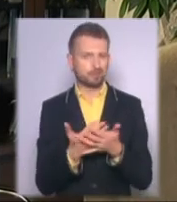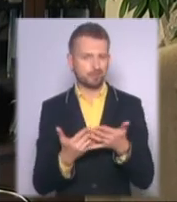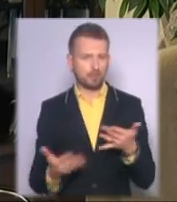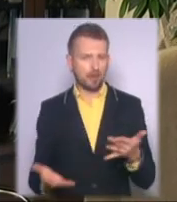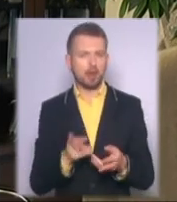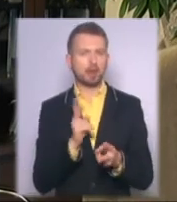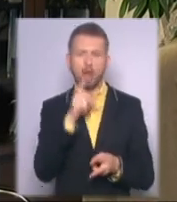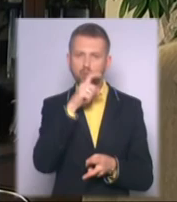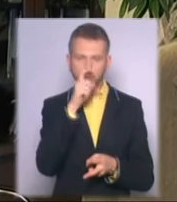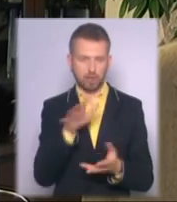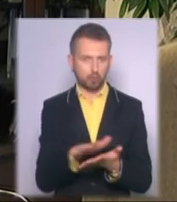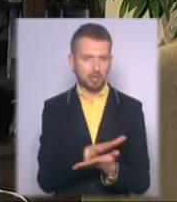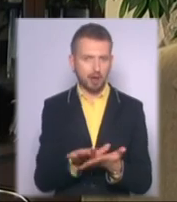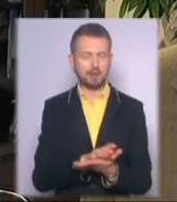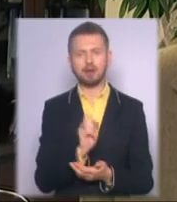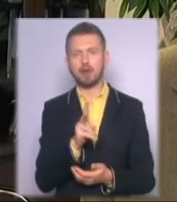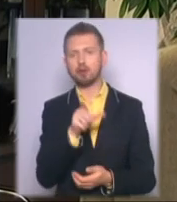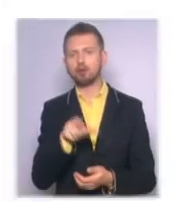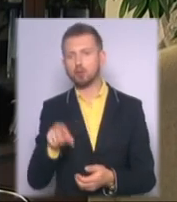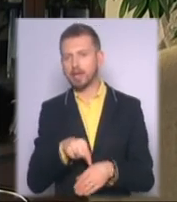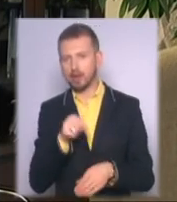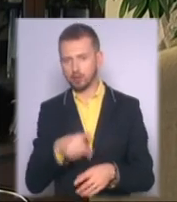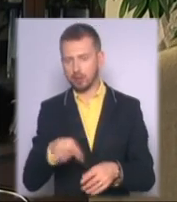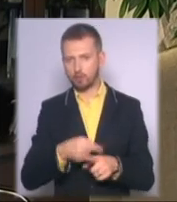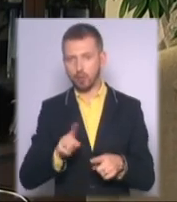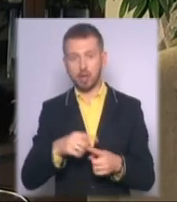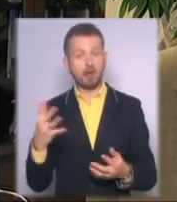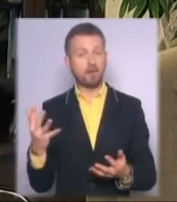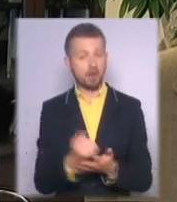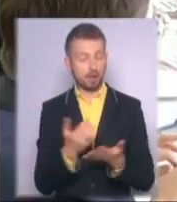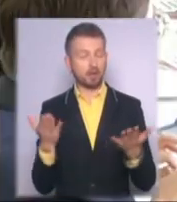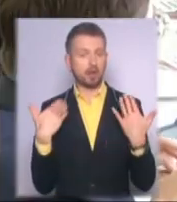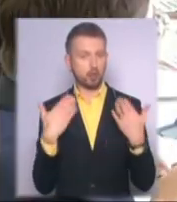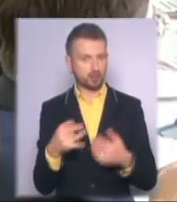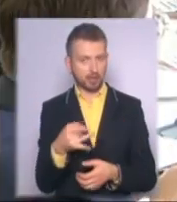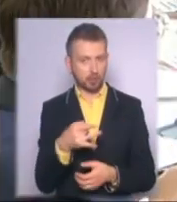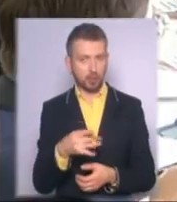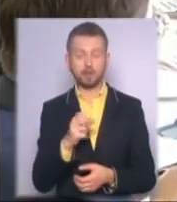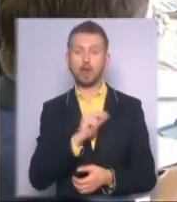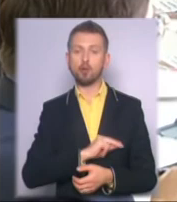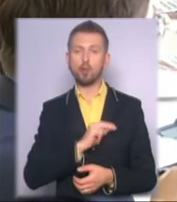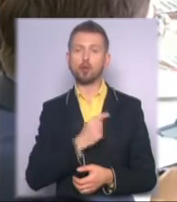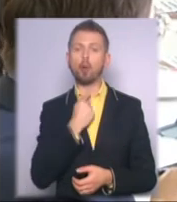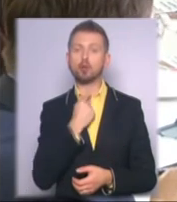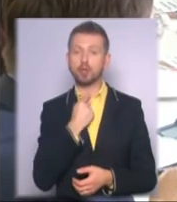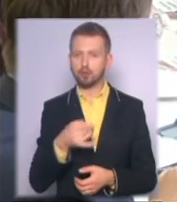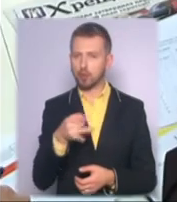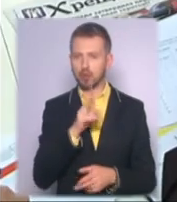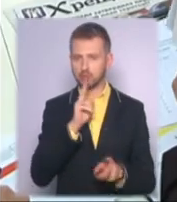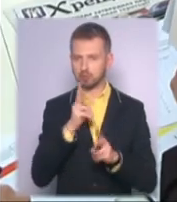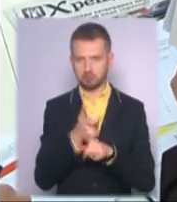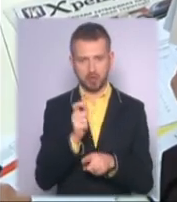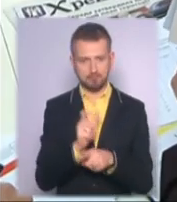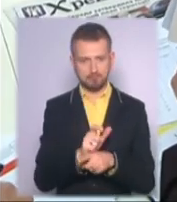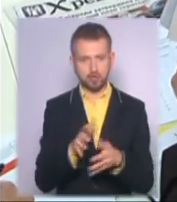як мусор вбирається, як люди реагують на все. Виграв Святошинський район. А от на роботу Голосіївського району нарікань найбільше. Він